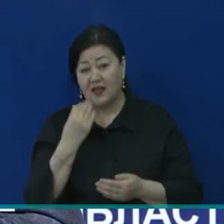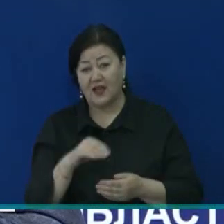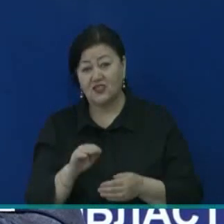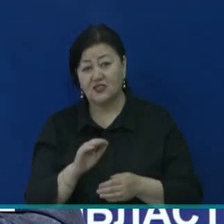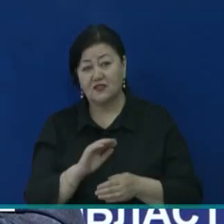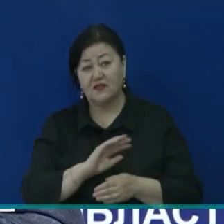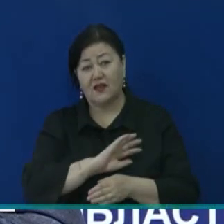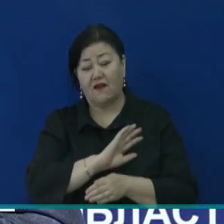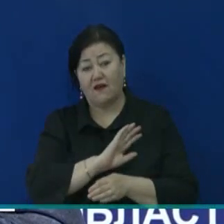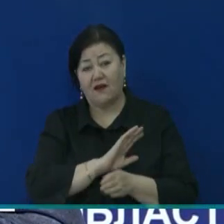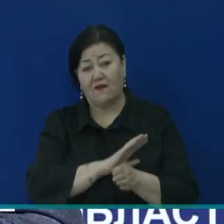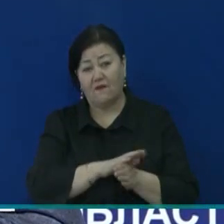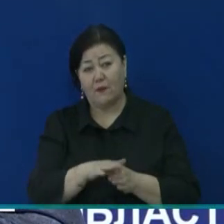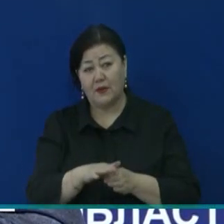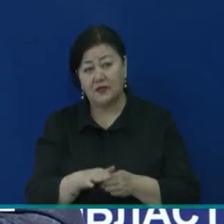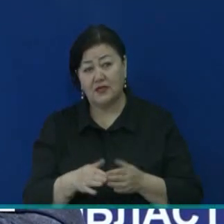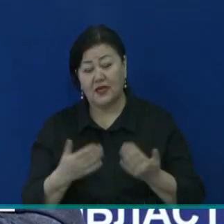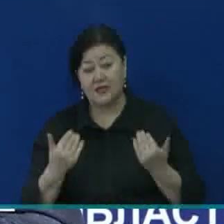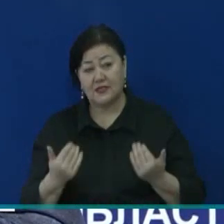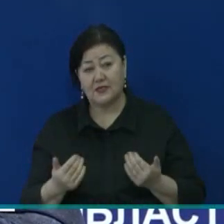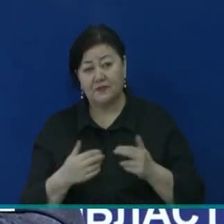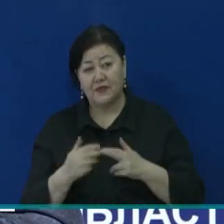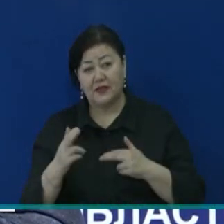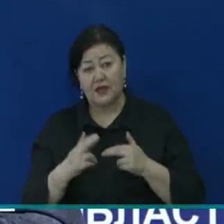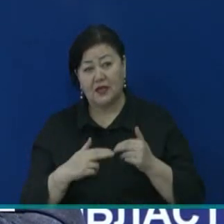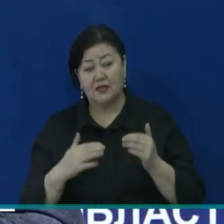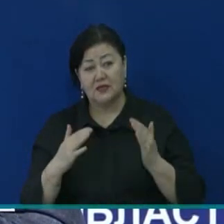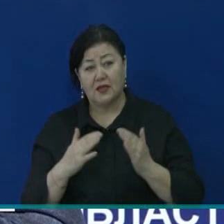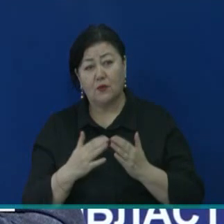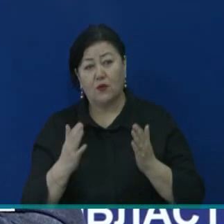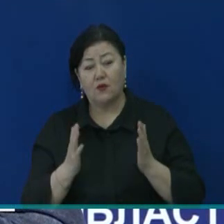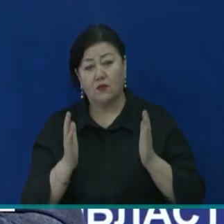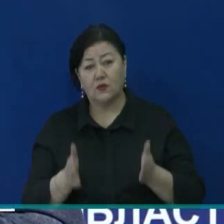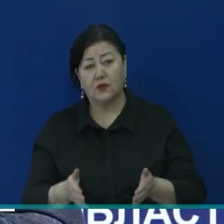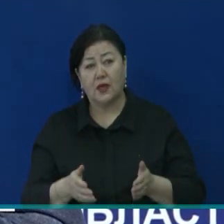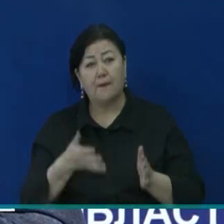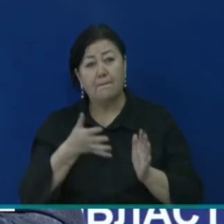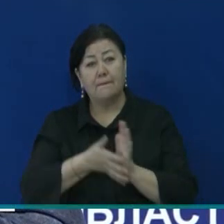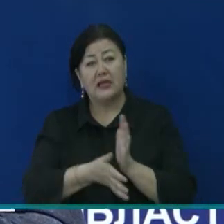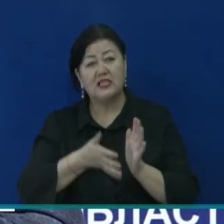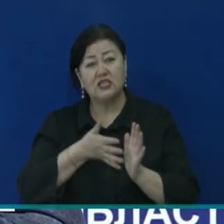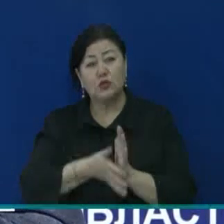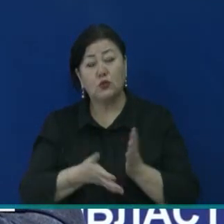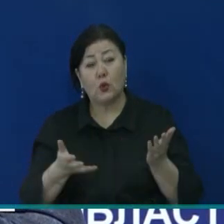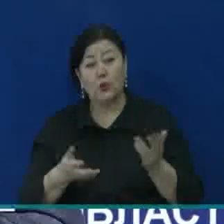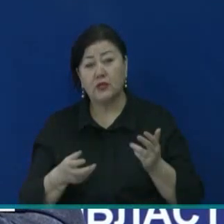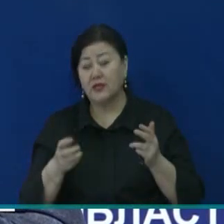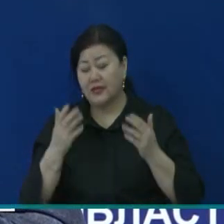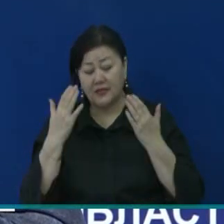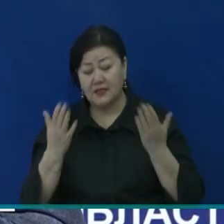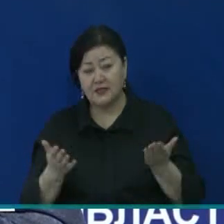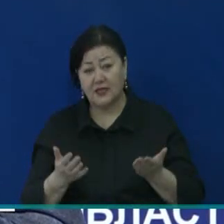фактілер қалалық және аудандық сәулет құрылысы органдарының салынып жатқан объектілер мен кешендердің құрылысына мониторингін тиісті деңгейде жүргізмеуіне алып